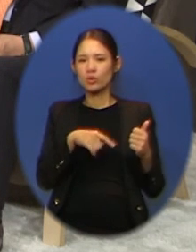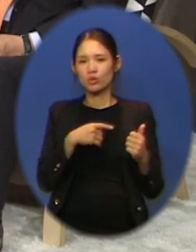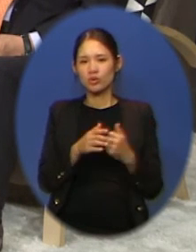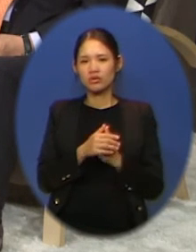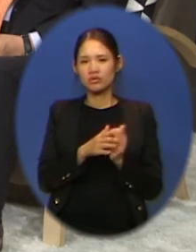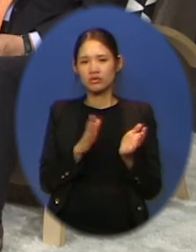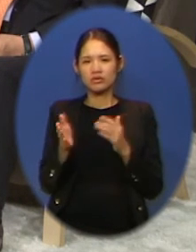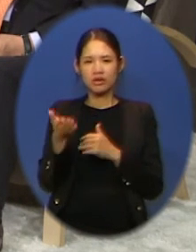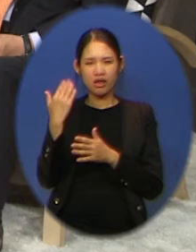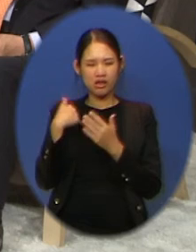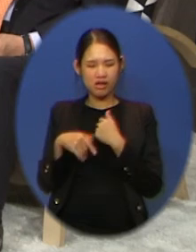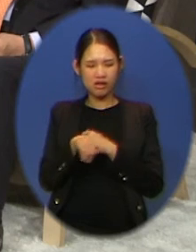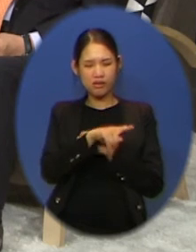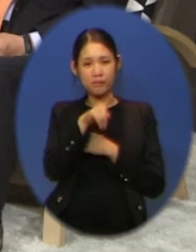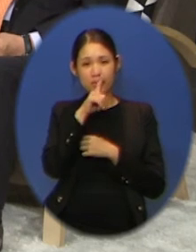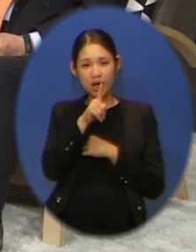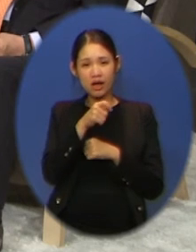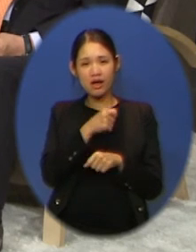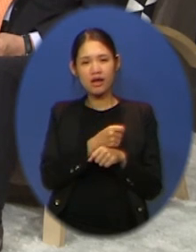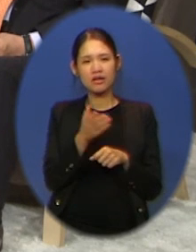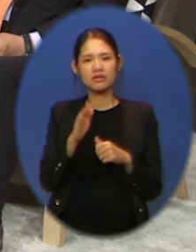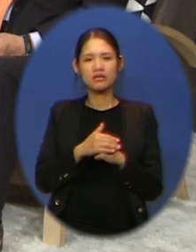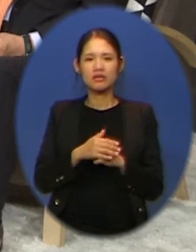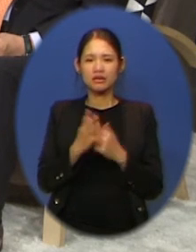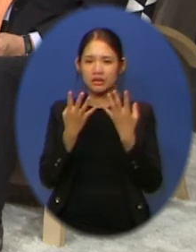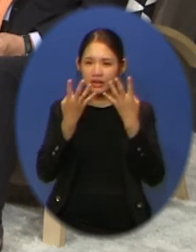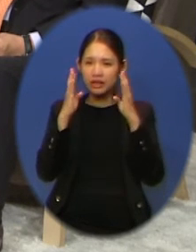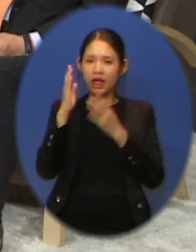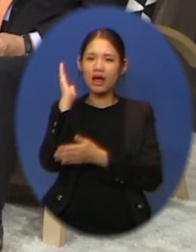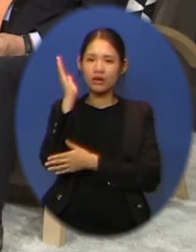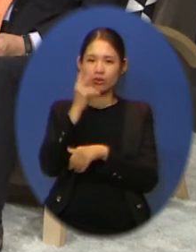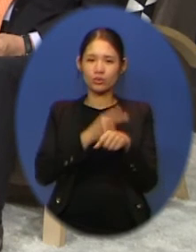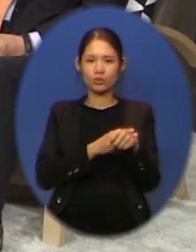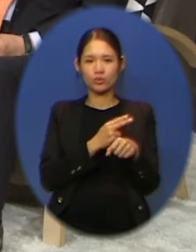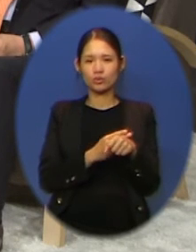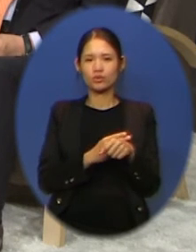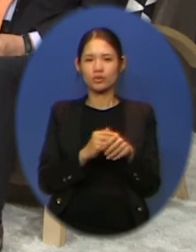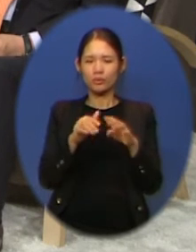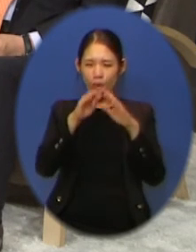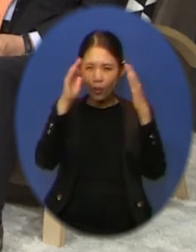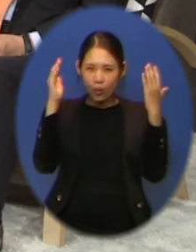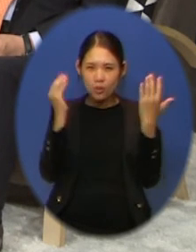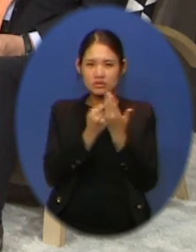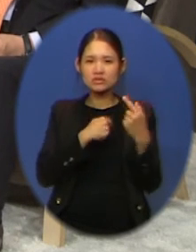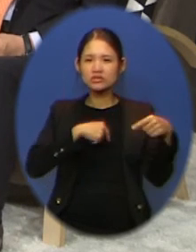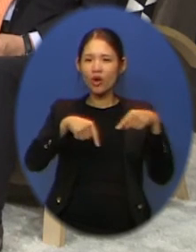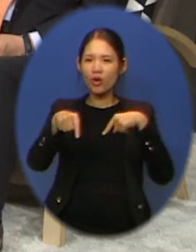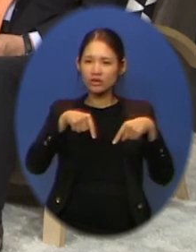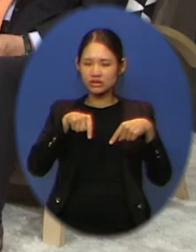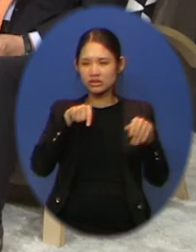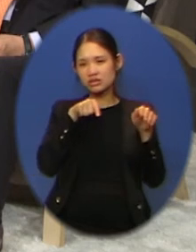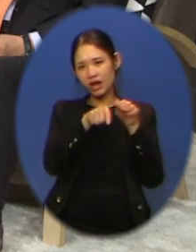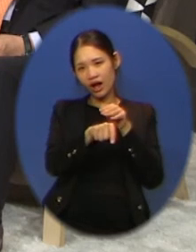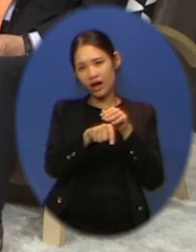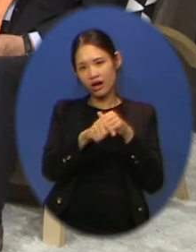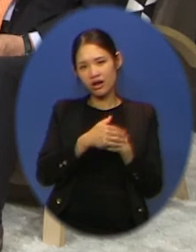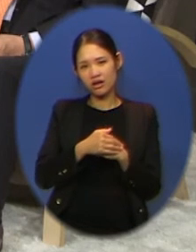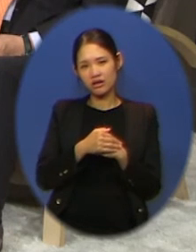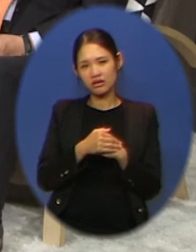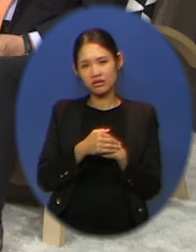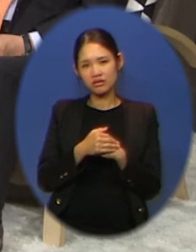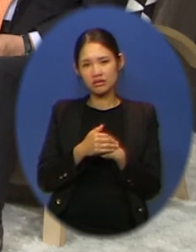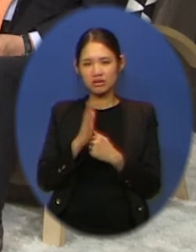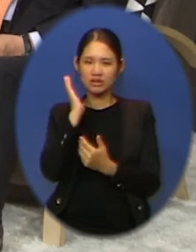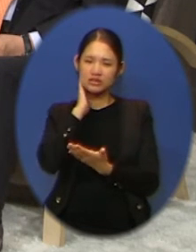얘기하면 펄펄 뛰겠지만은 우리 대학 교수들이 전부 정치에 많이 나가 있고 청와대에서